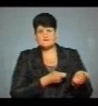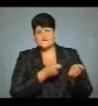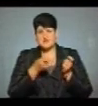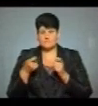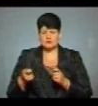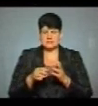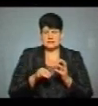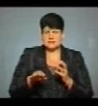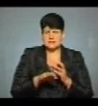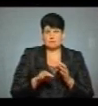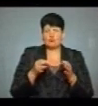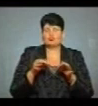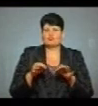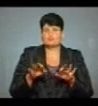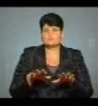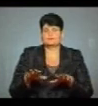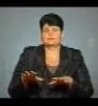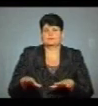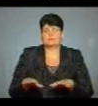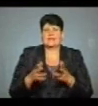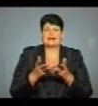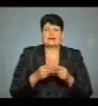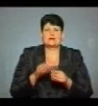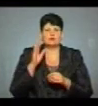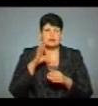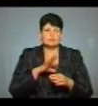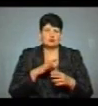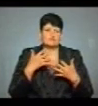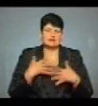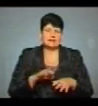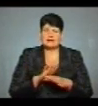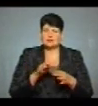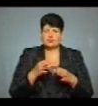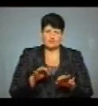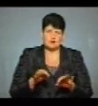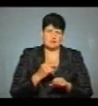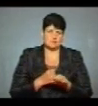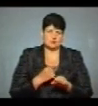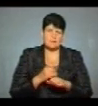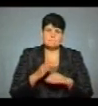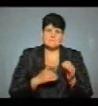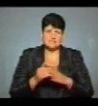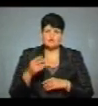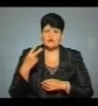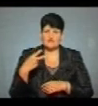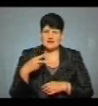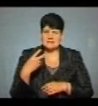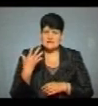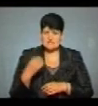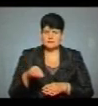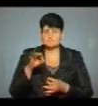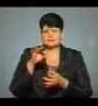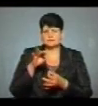доріг, і кількість води, яка була в трасах, не дозволяла підрядникам працювати. Ми практично 20 днів